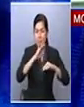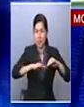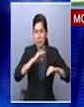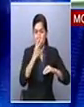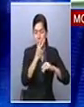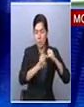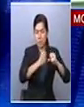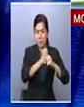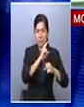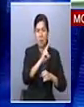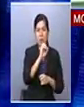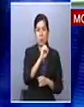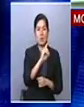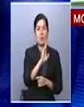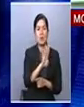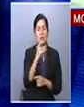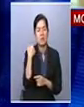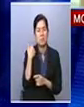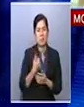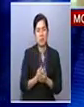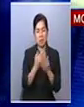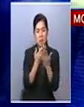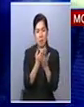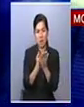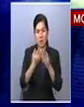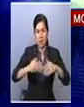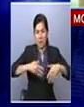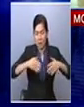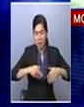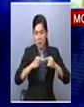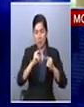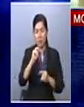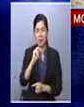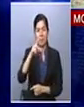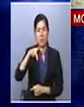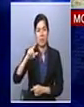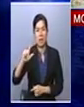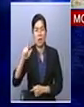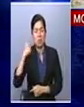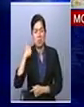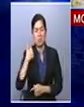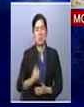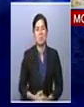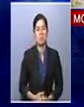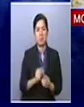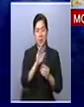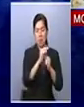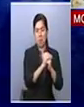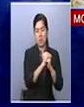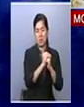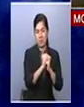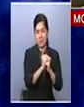NPL ของแบงค์จีนเนี่ยนะฮะอยู่ที่ 0.84% แต่ว่าแบงค์ในฮ่องกง NPL ต่ำมากอยู่แค่ประ